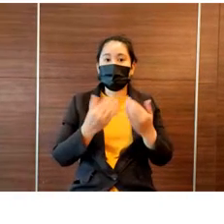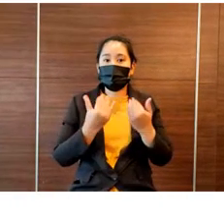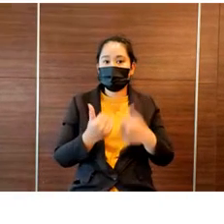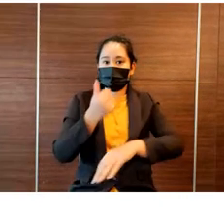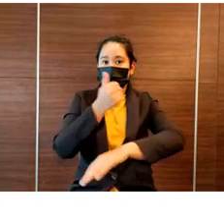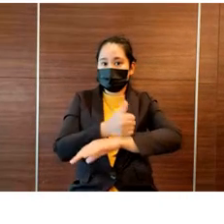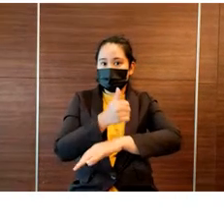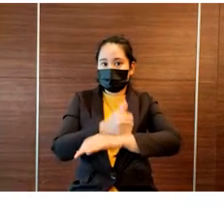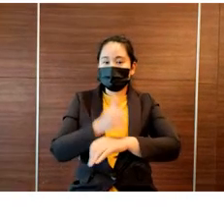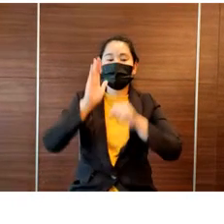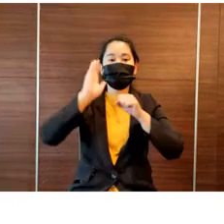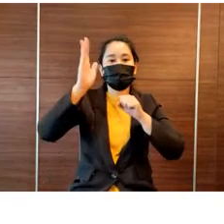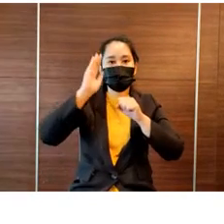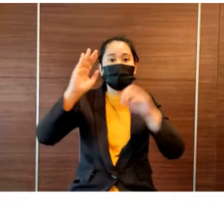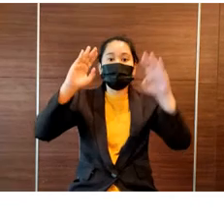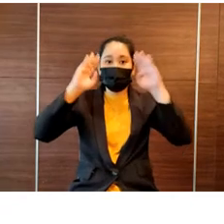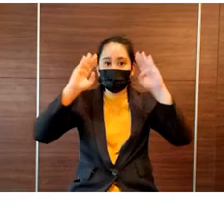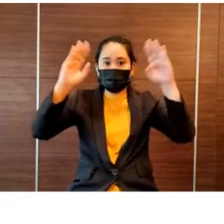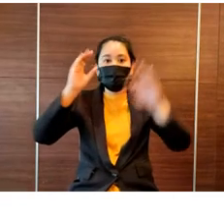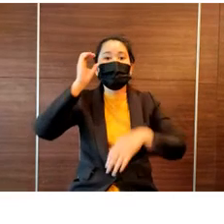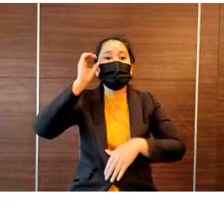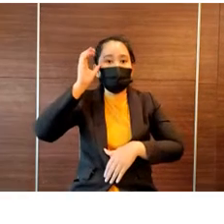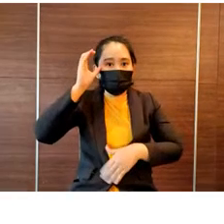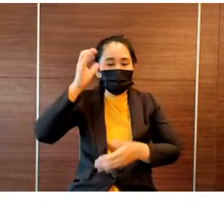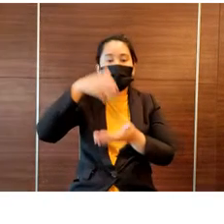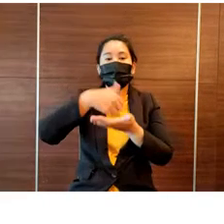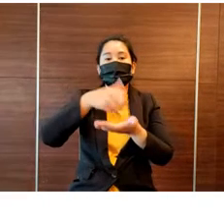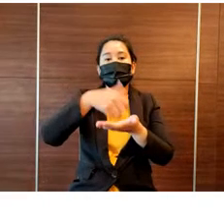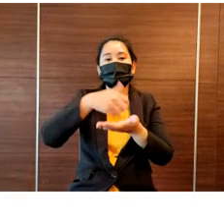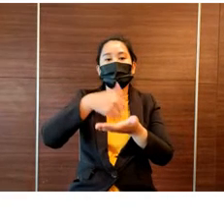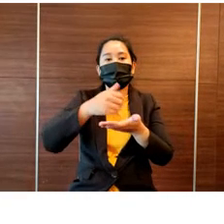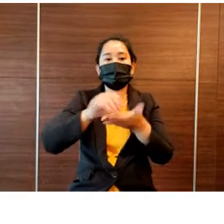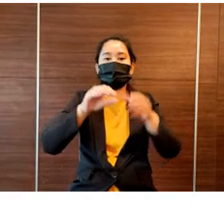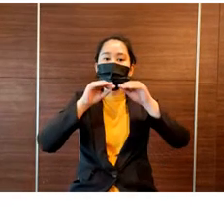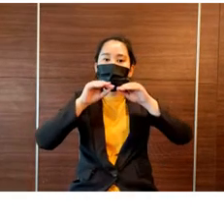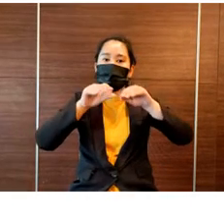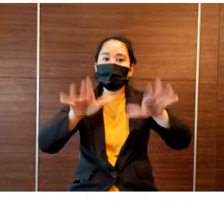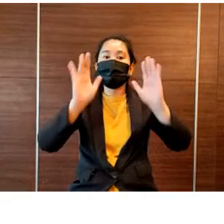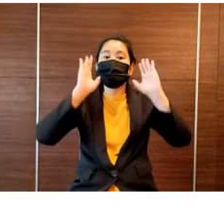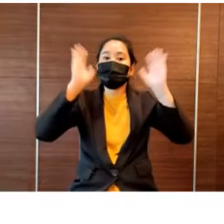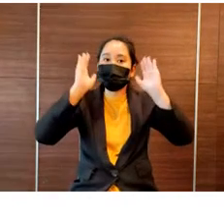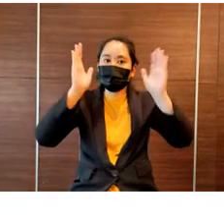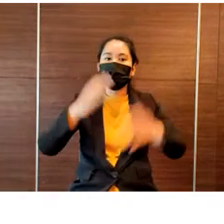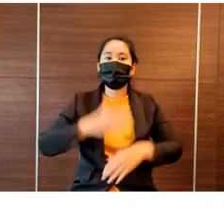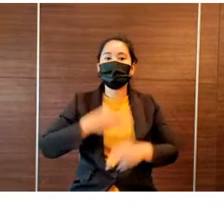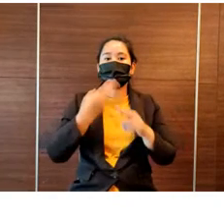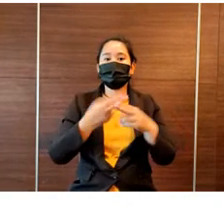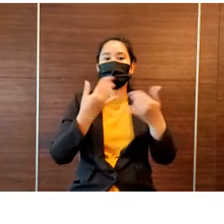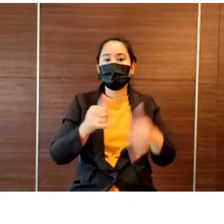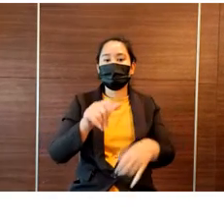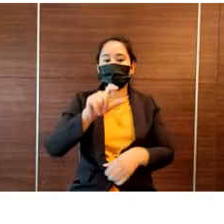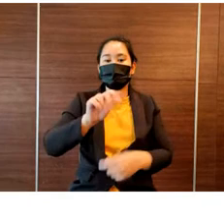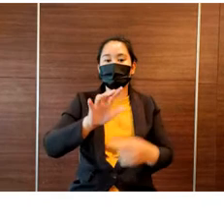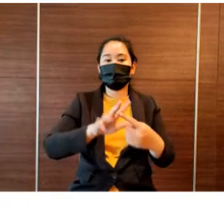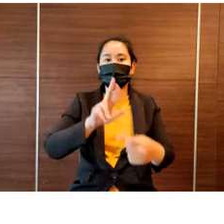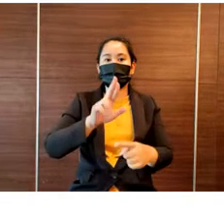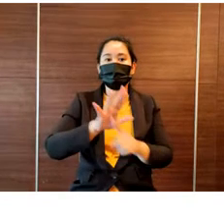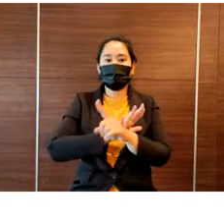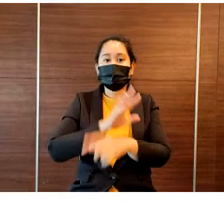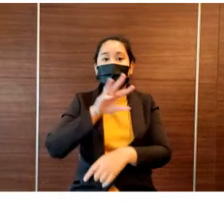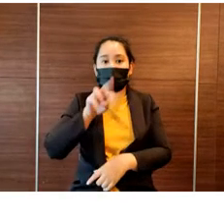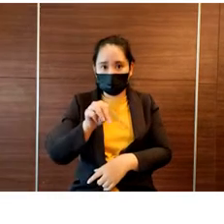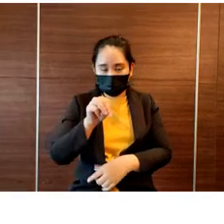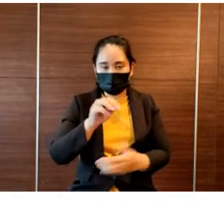ที่ส่งต่อความรู้ประสบการณ์ของเราให้กับทุกท่านผมอามครับอัครเศรษฐ์ชเวงชินวงศ์น